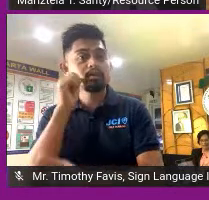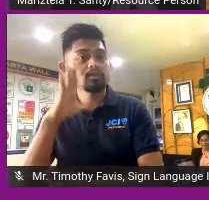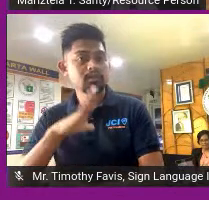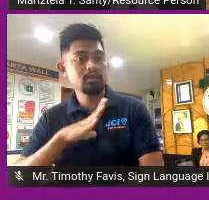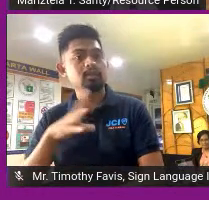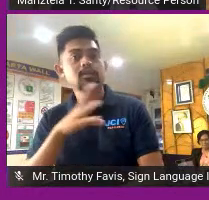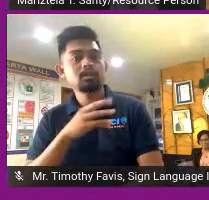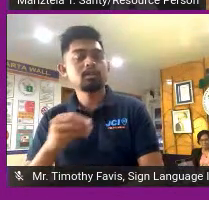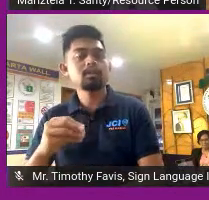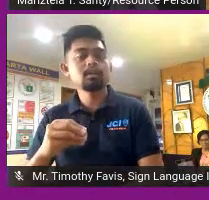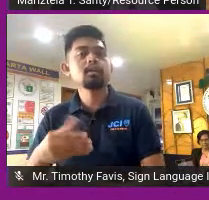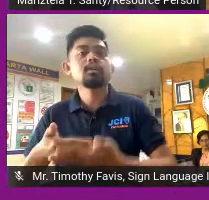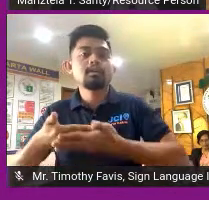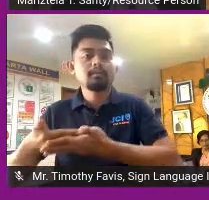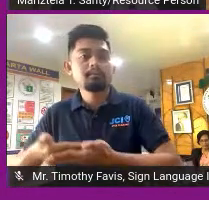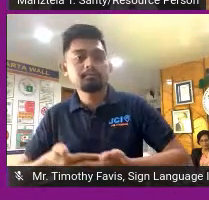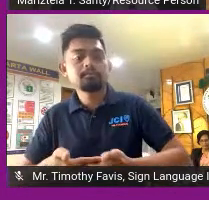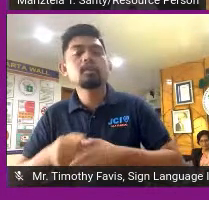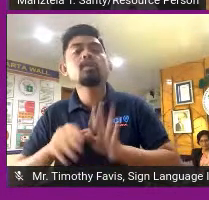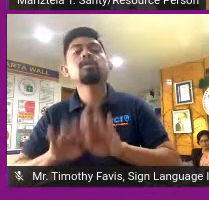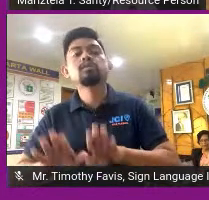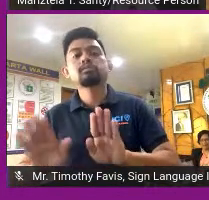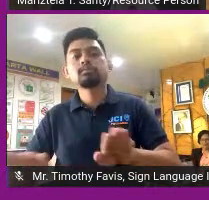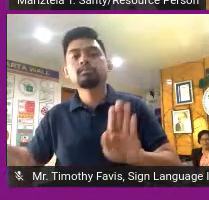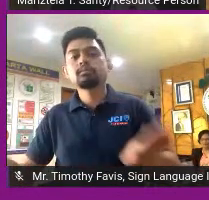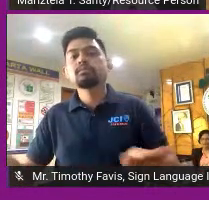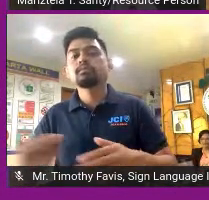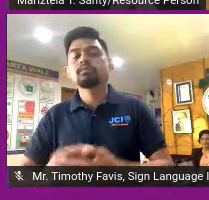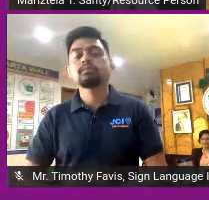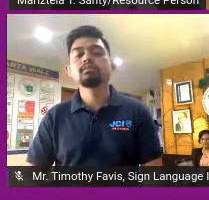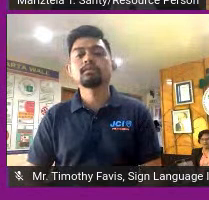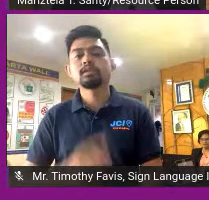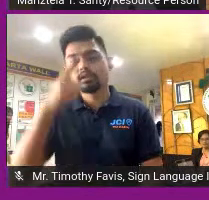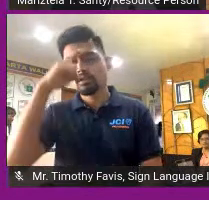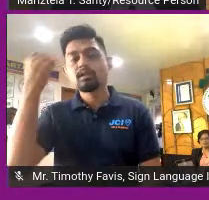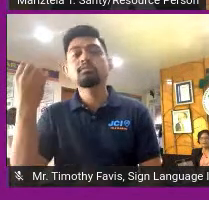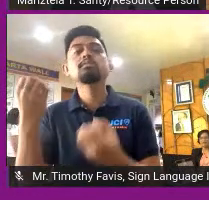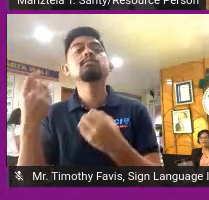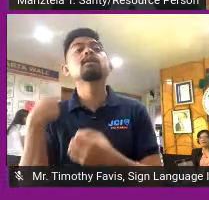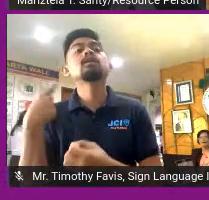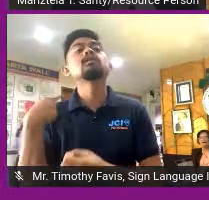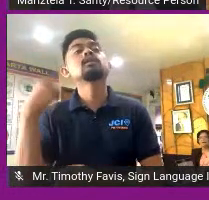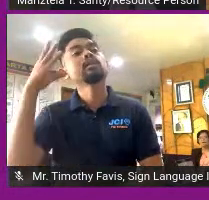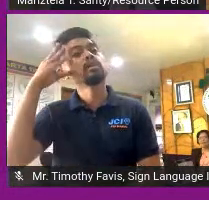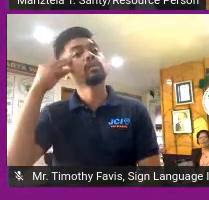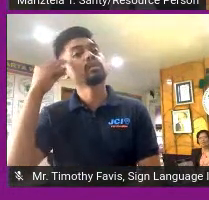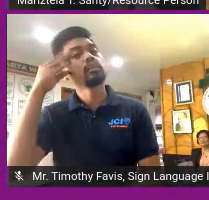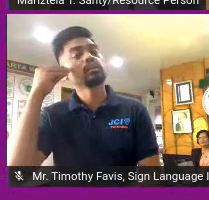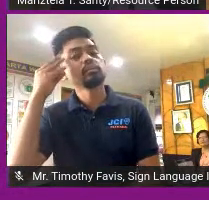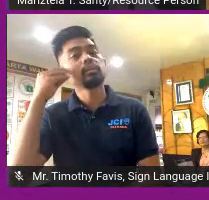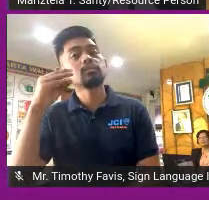men. Kasi may mga lalaki din na nakaka-experience ng